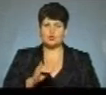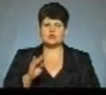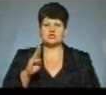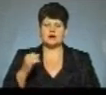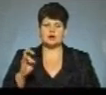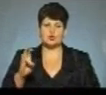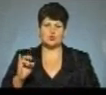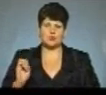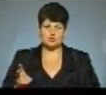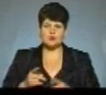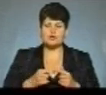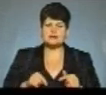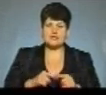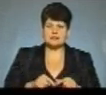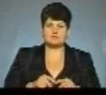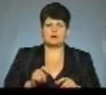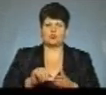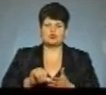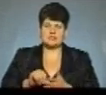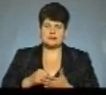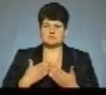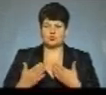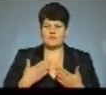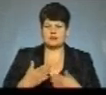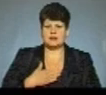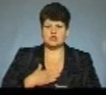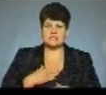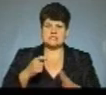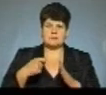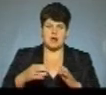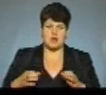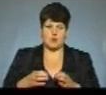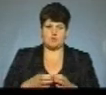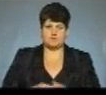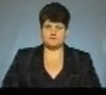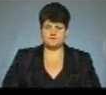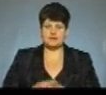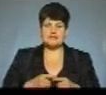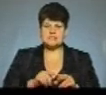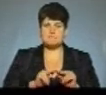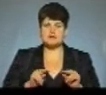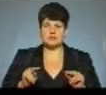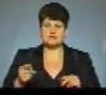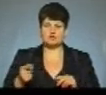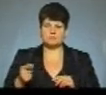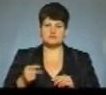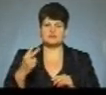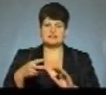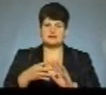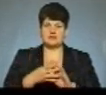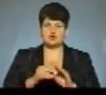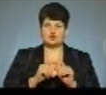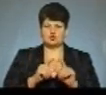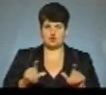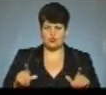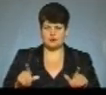З організаторами та учасниками тестування спілкувалася наша знімальна група. Це педагог Тернопільської 29-ї школи Ольга